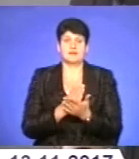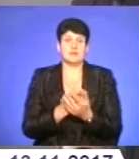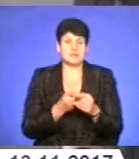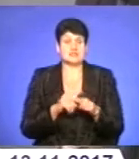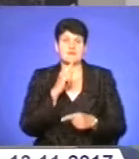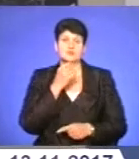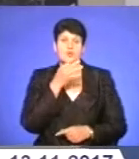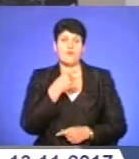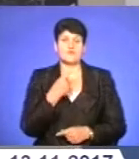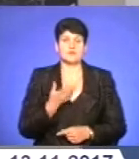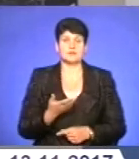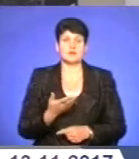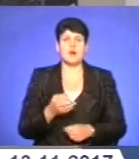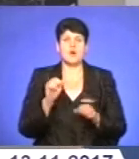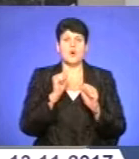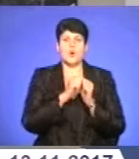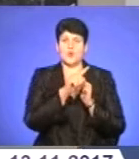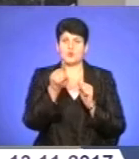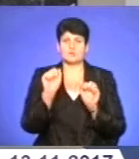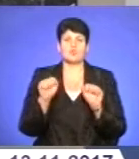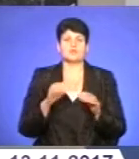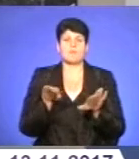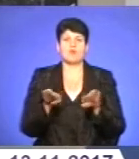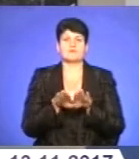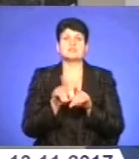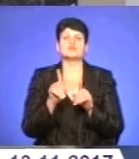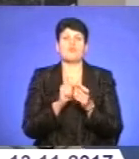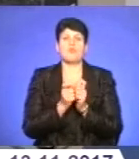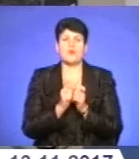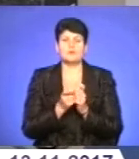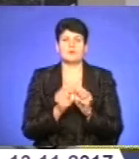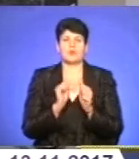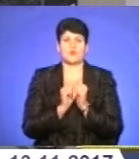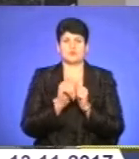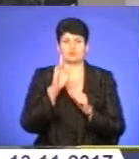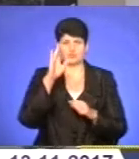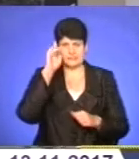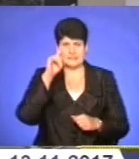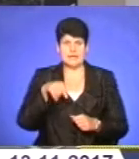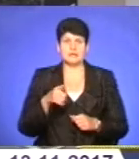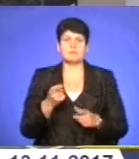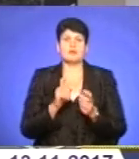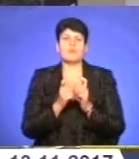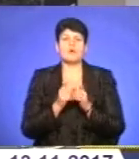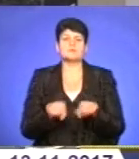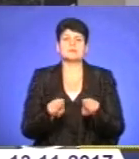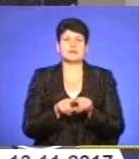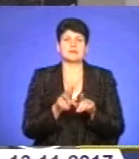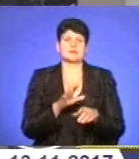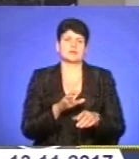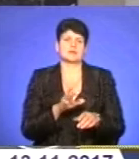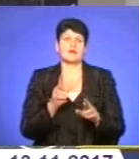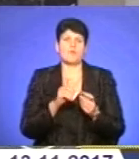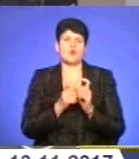важко говорити. Кожен може порівняти, і за що ми боремося, кожен буде знати. І ми боремося так само, так як